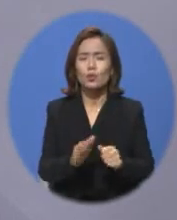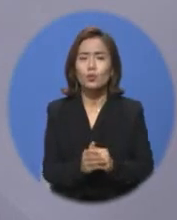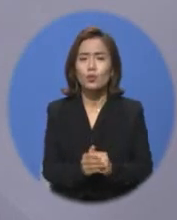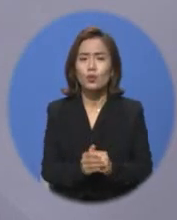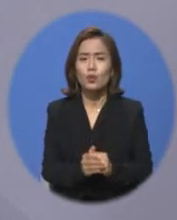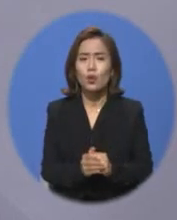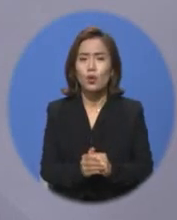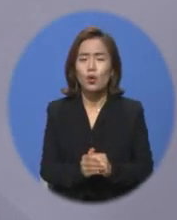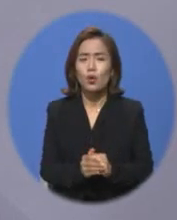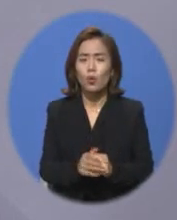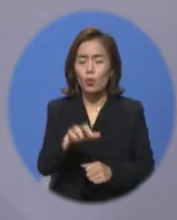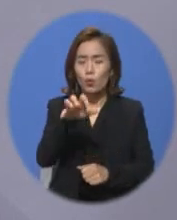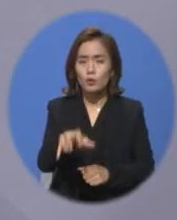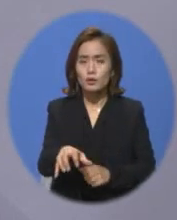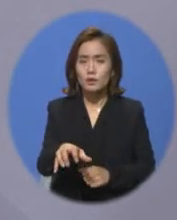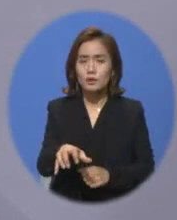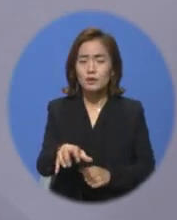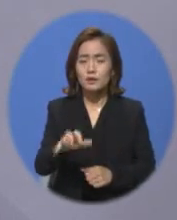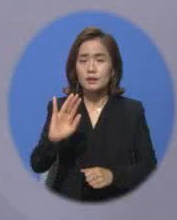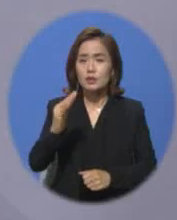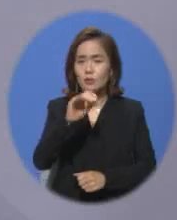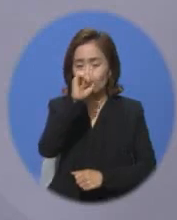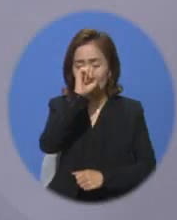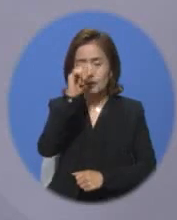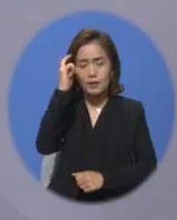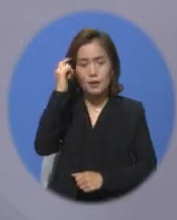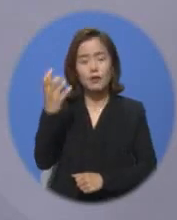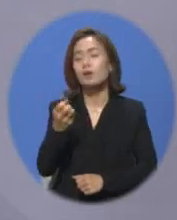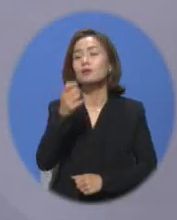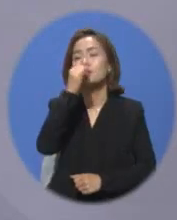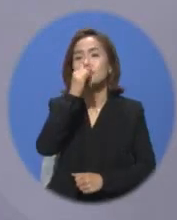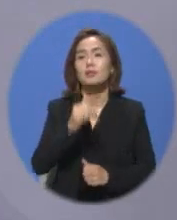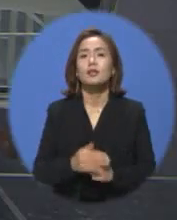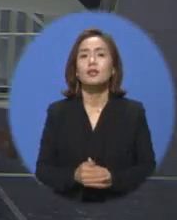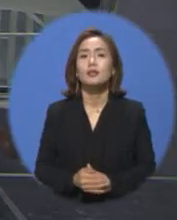국내외방문객모두에게 광주를사랑하게만드는명소로만들수있습니다.